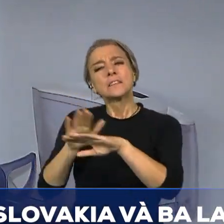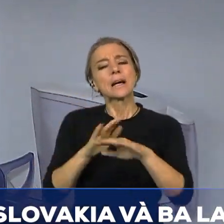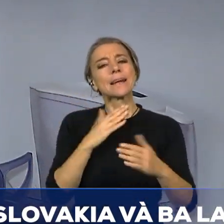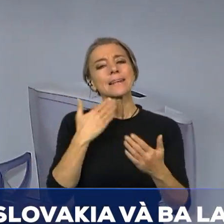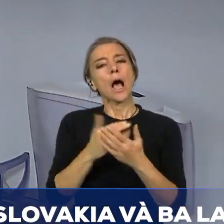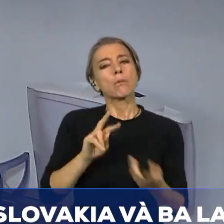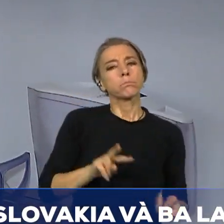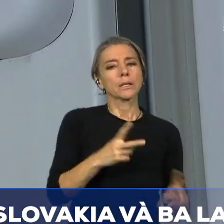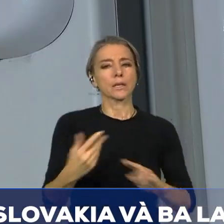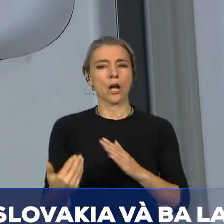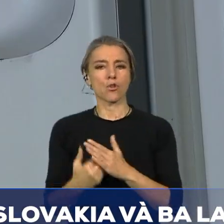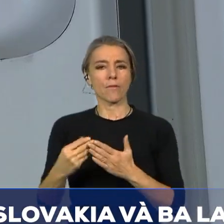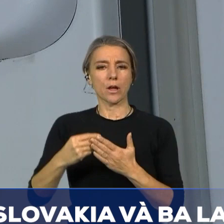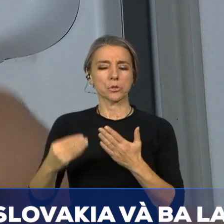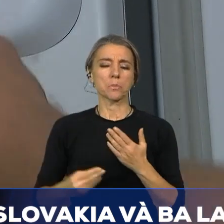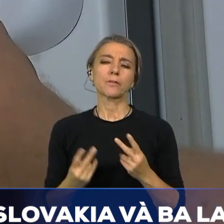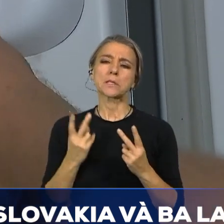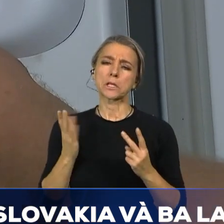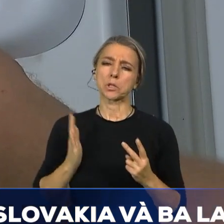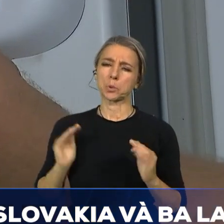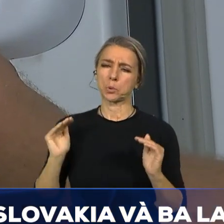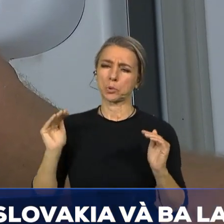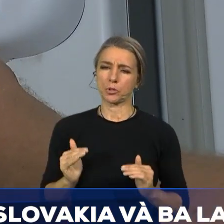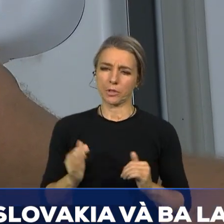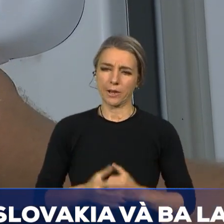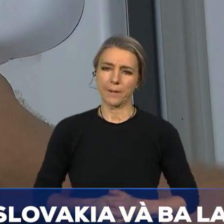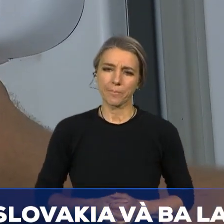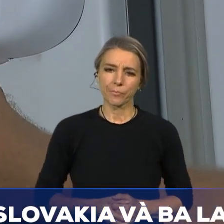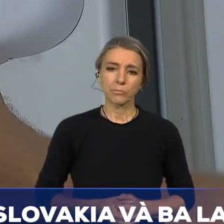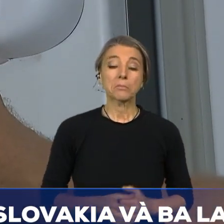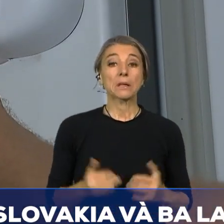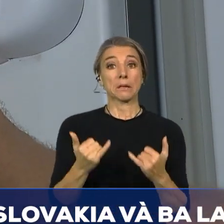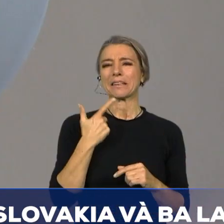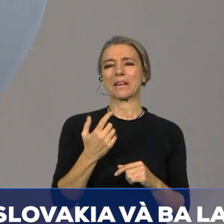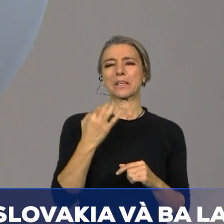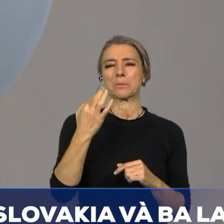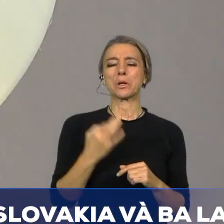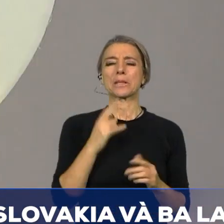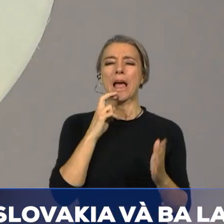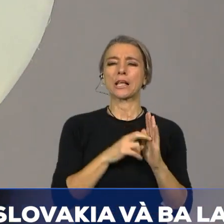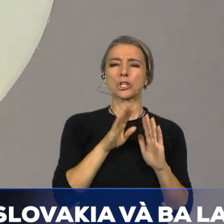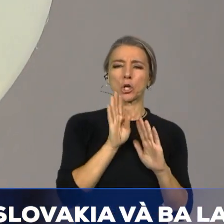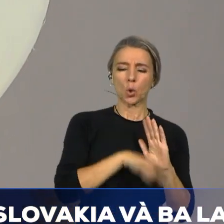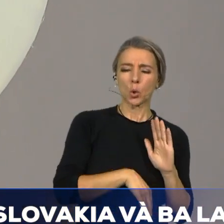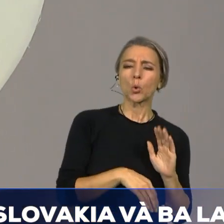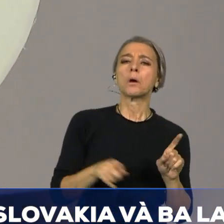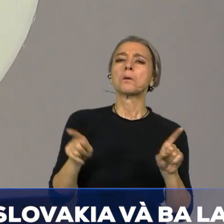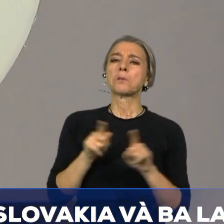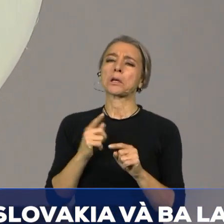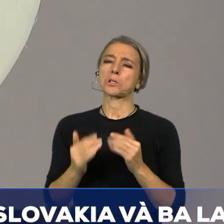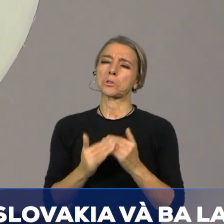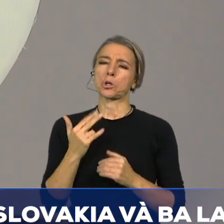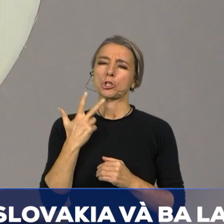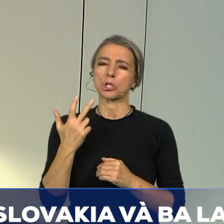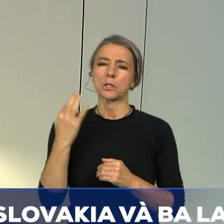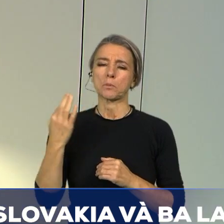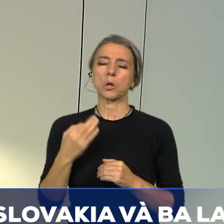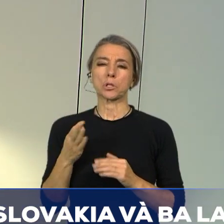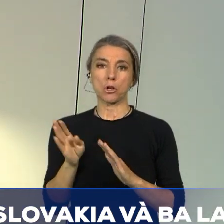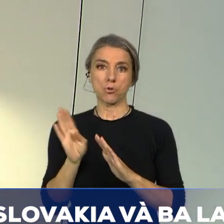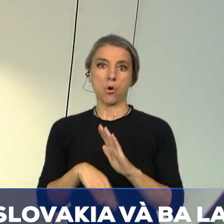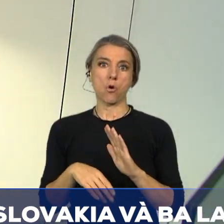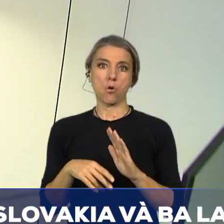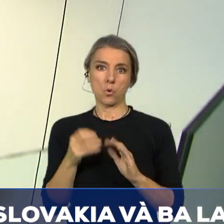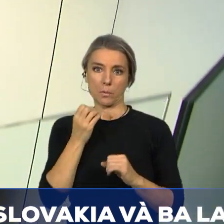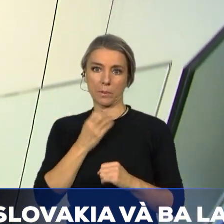kurun, Slovakia là 4,42 kurun và Ba Lan là 4,43 kurun. Chỉ có tại Đức là có mức giá trung bình cho điện đắt hơn Séc